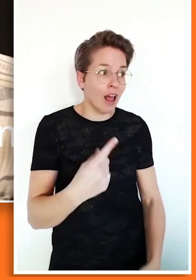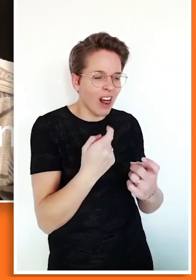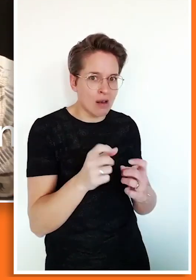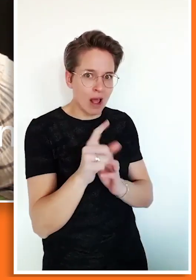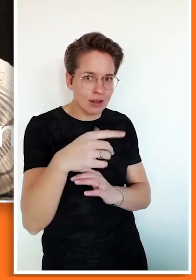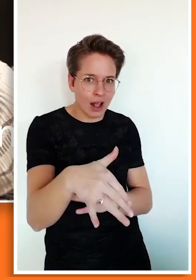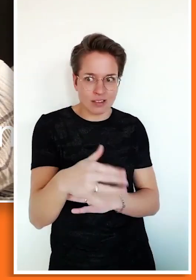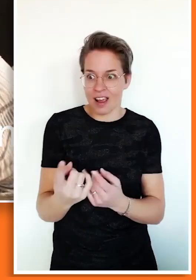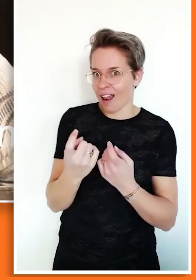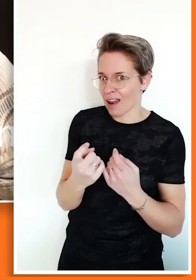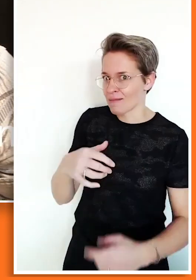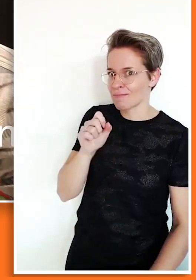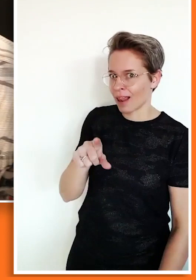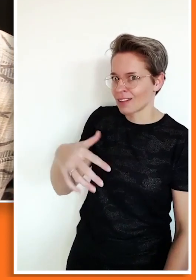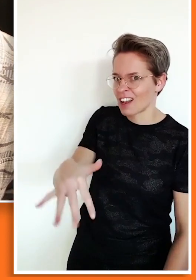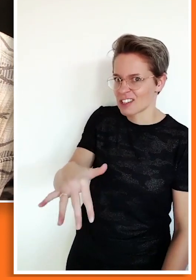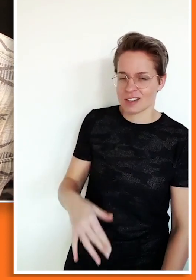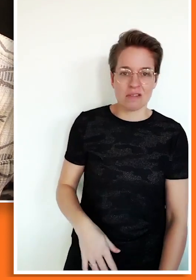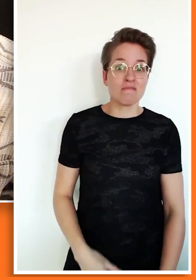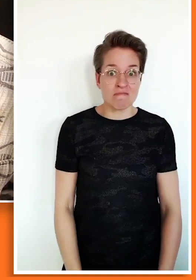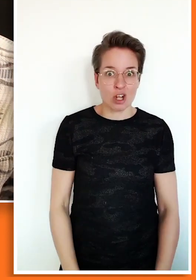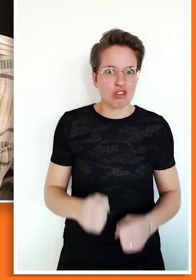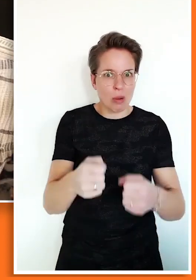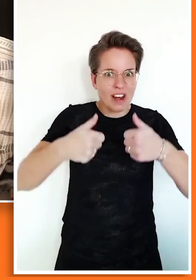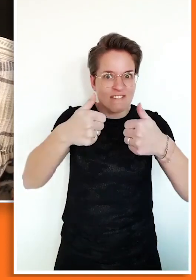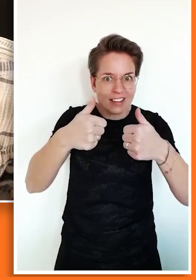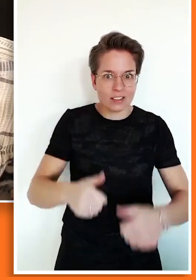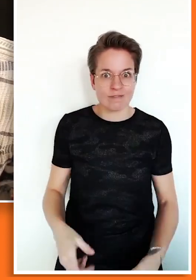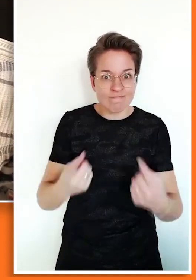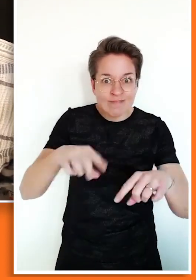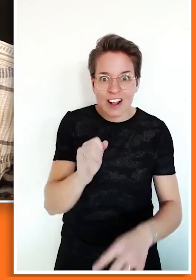bboys@obgz.nl. bboys@obgz.nl. Ja, super vet, want dan kunnen wij dan weer raden